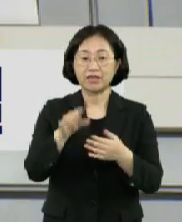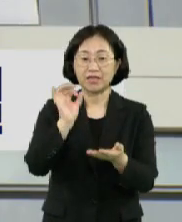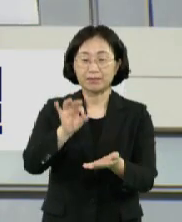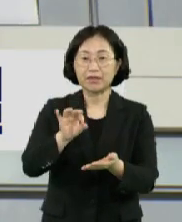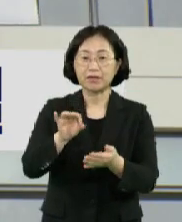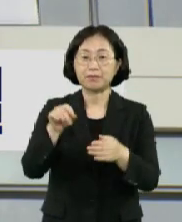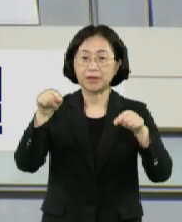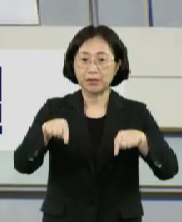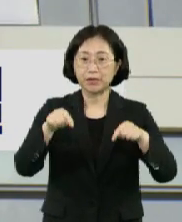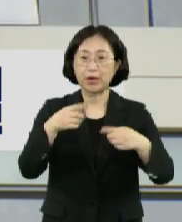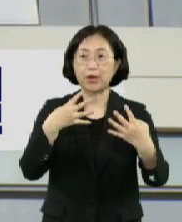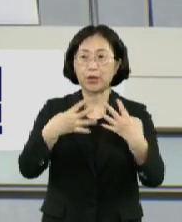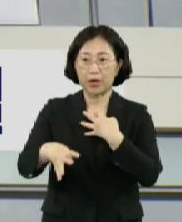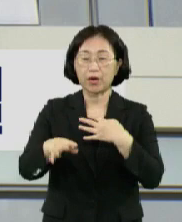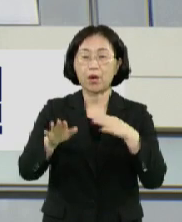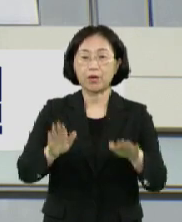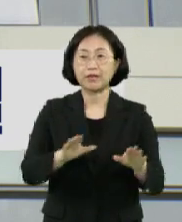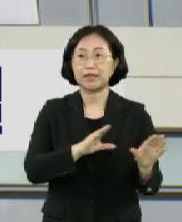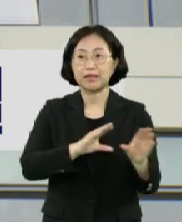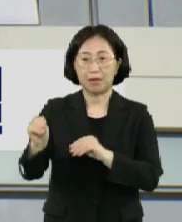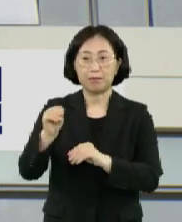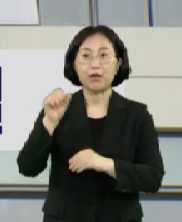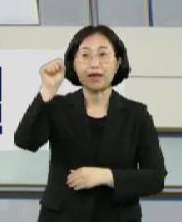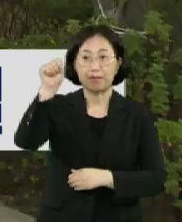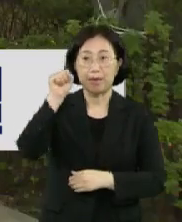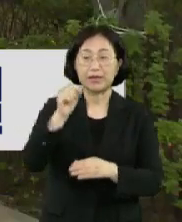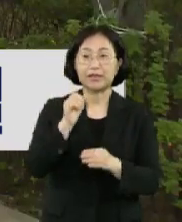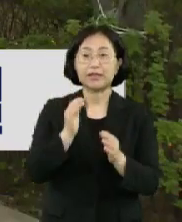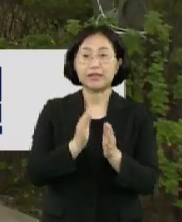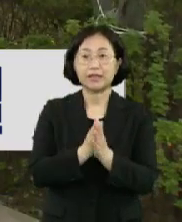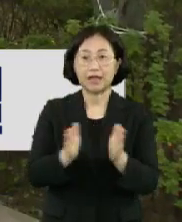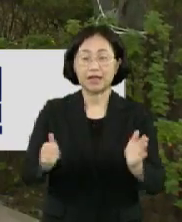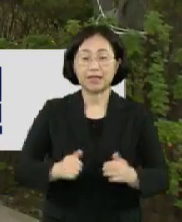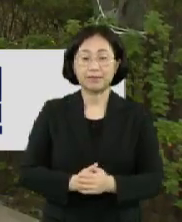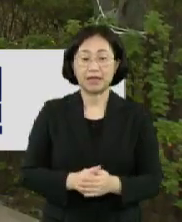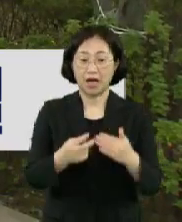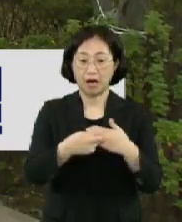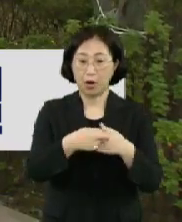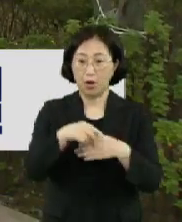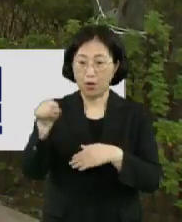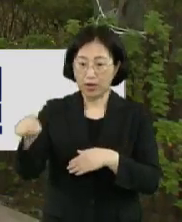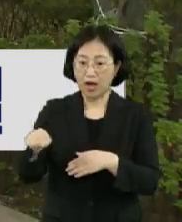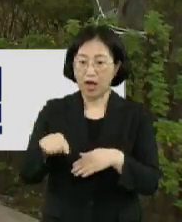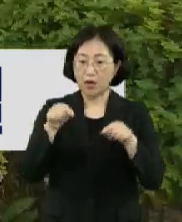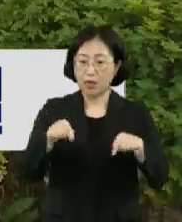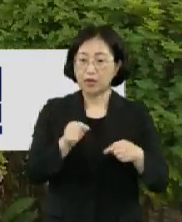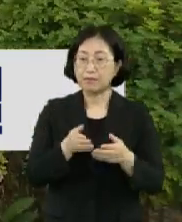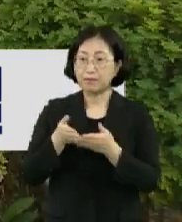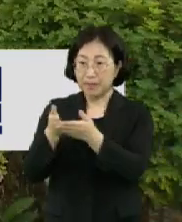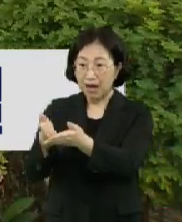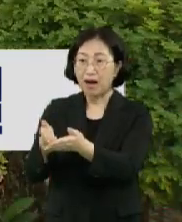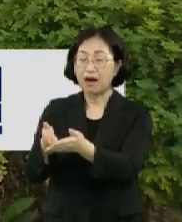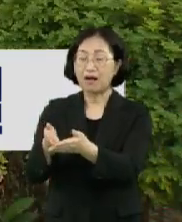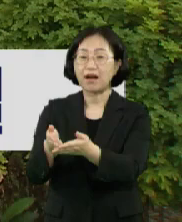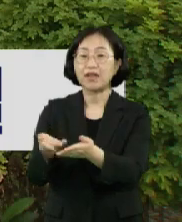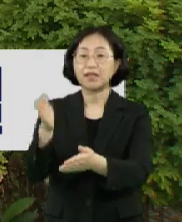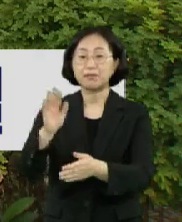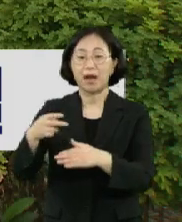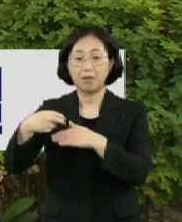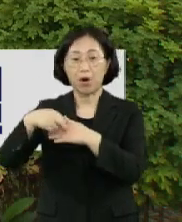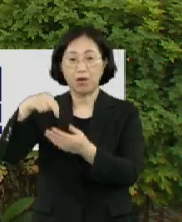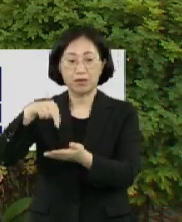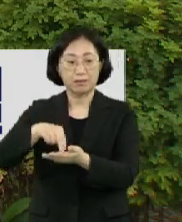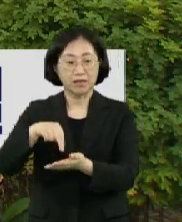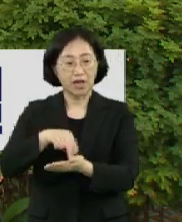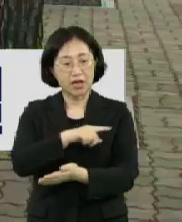결렬로 오늘 전면 파업에 들어갔습니다. 건양대병원 노조는 병원 측에 교섭을 이어갈 의사를 밝혔지만 병원